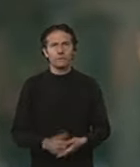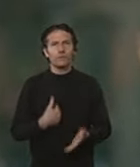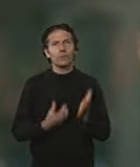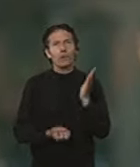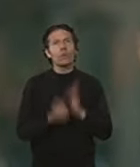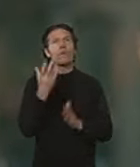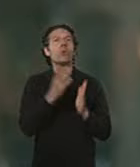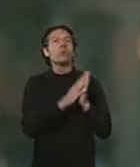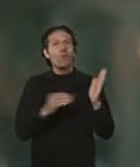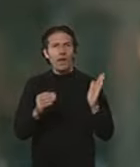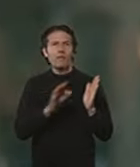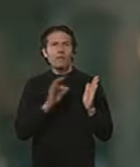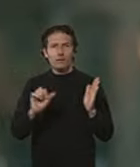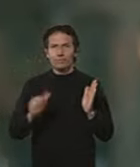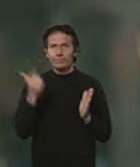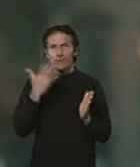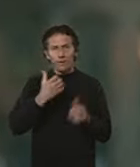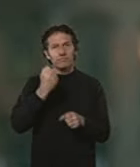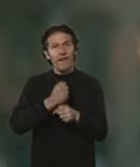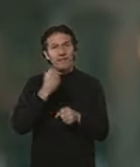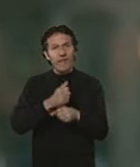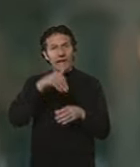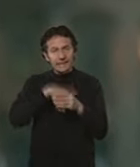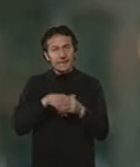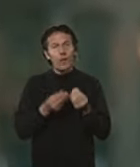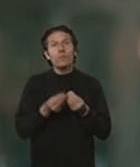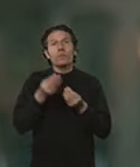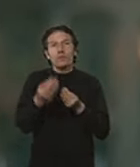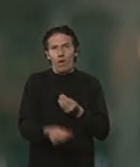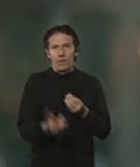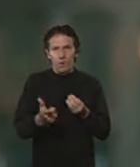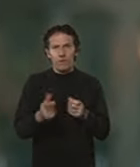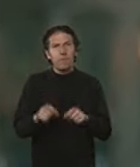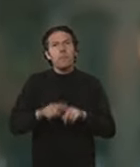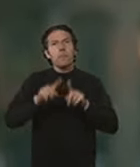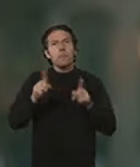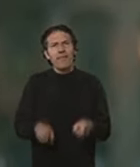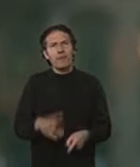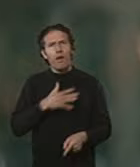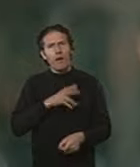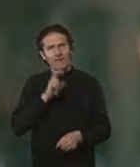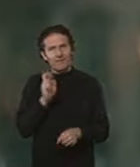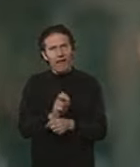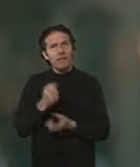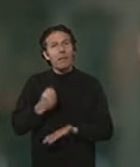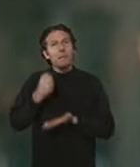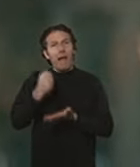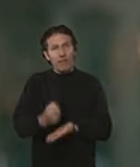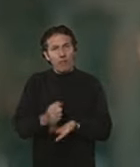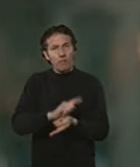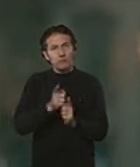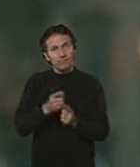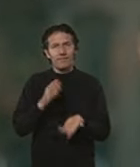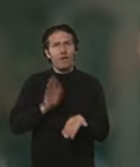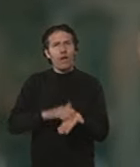modèle français où le travail engendrera le patrimoine et le patrimoine sera